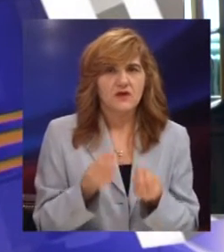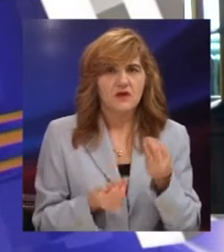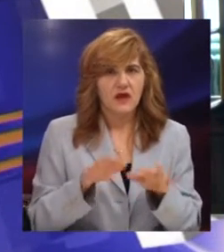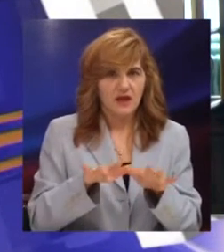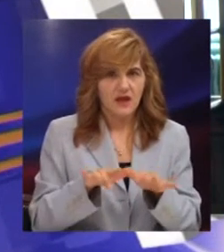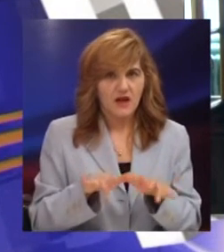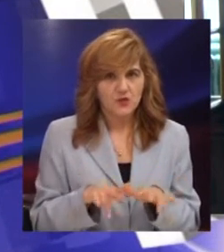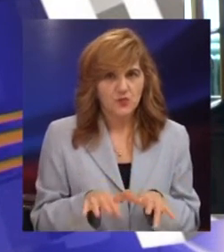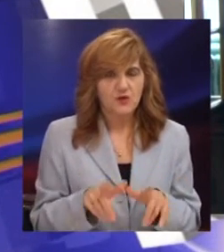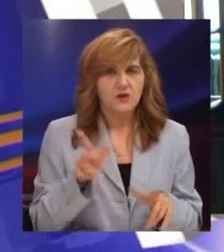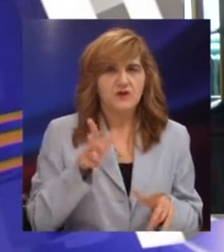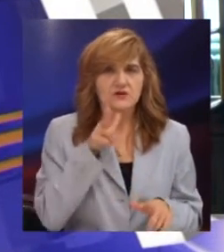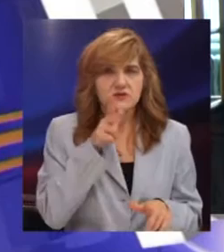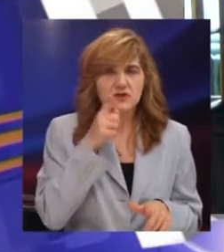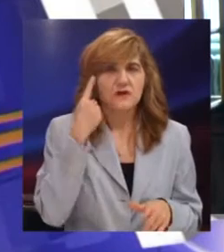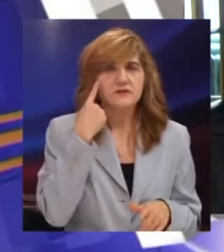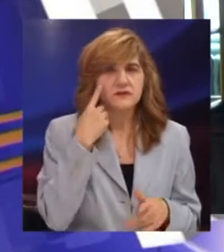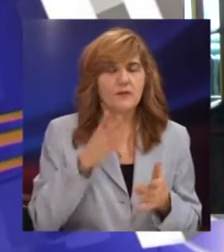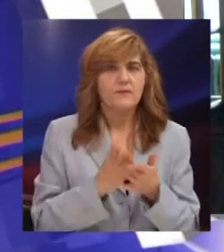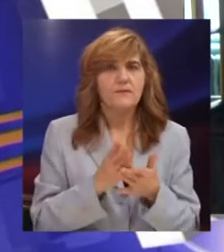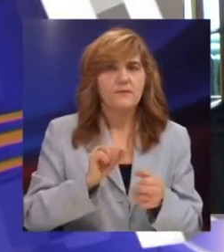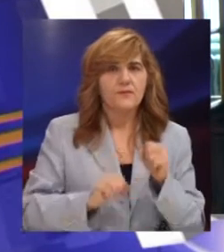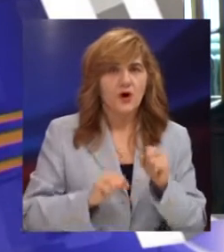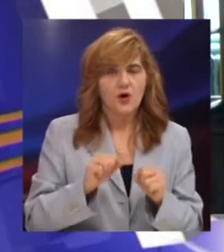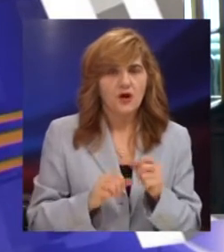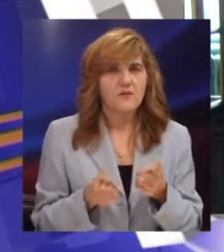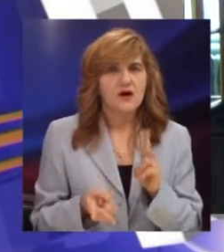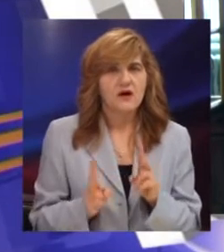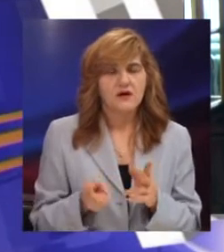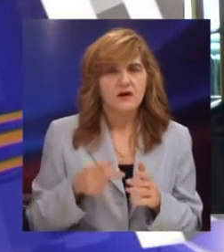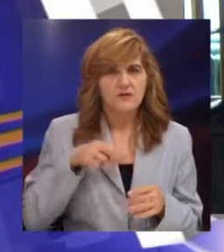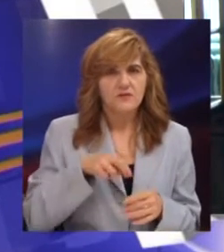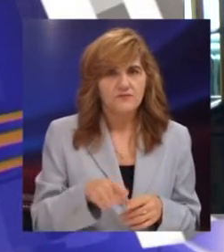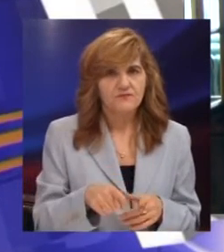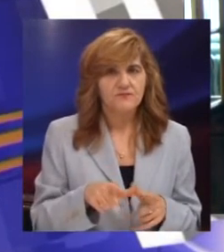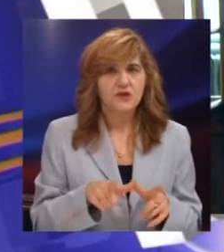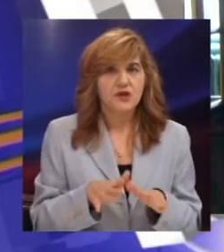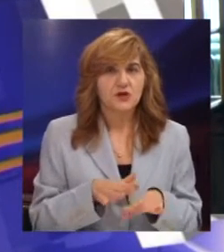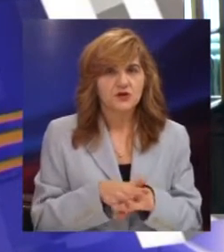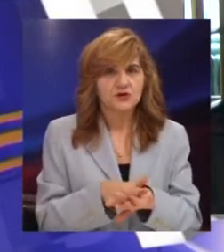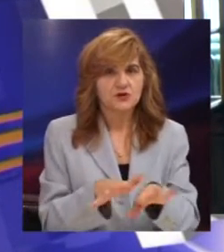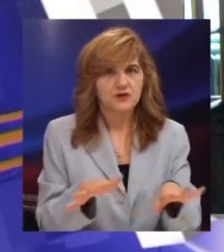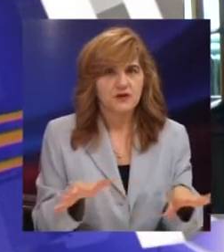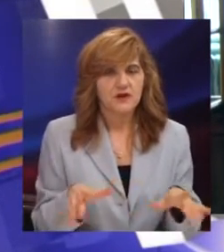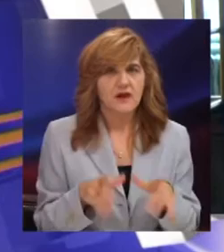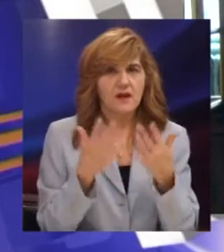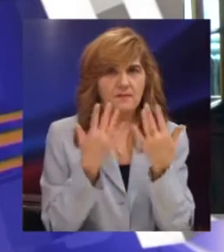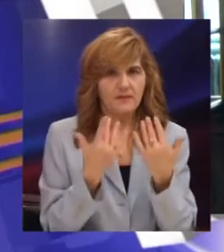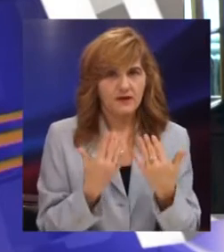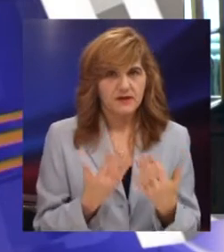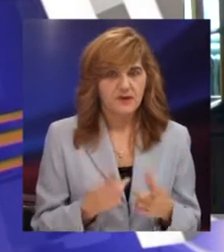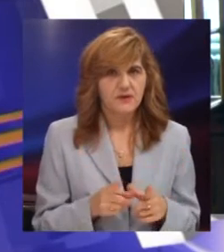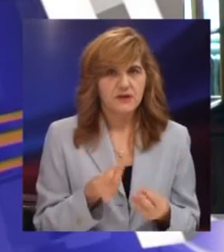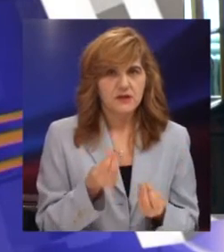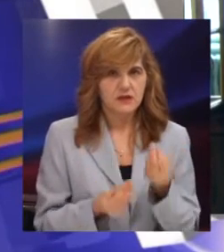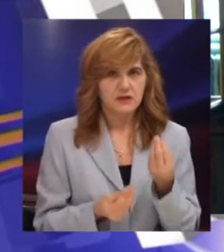na računaru, želi da sazna i taj program kako se do toga dođe, a širina koju daje matematika